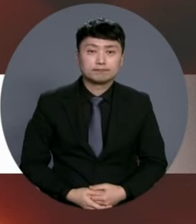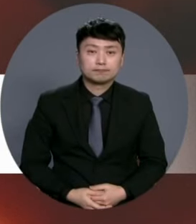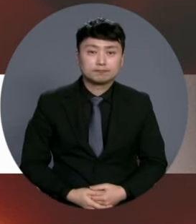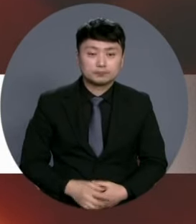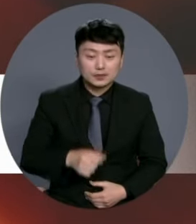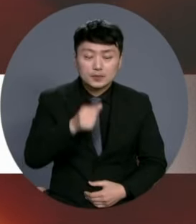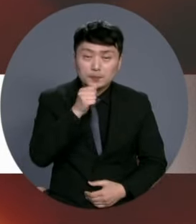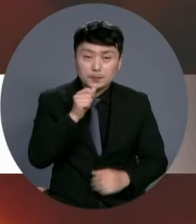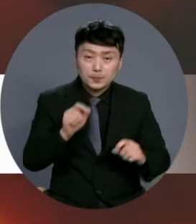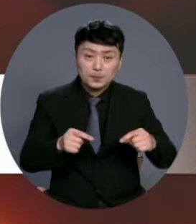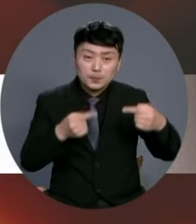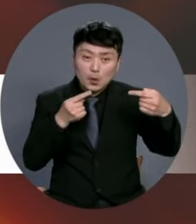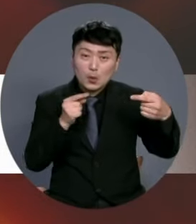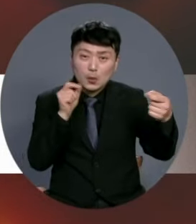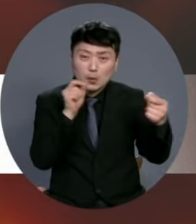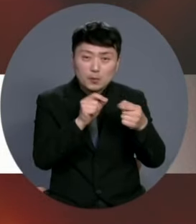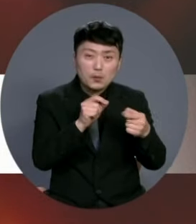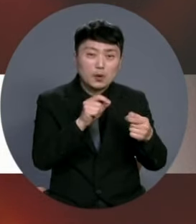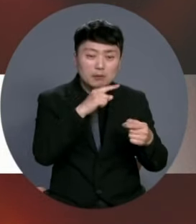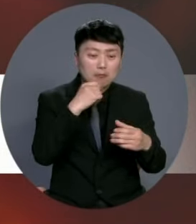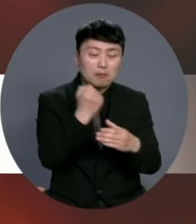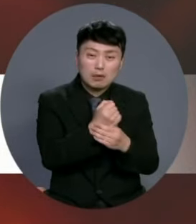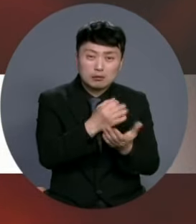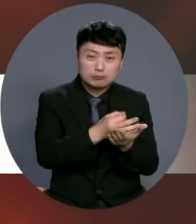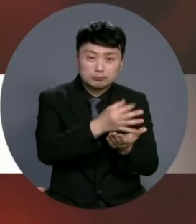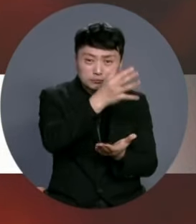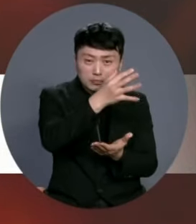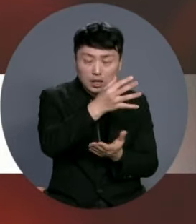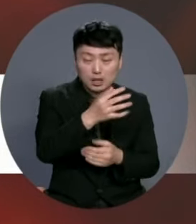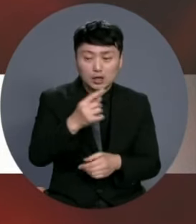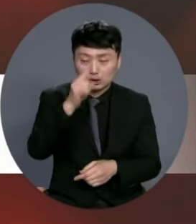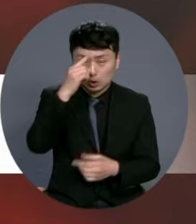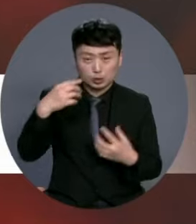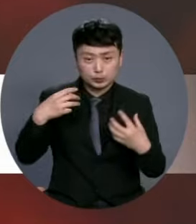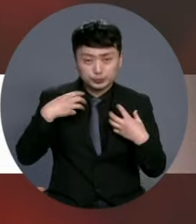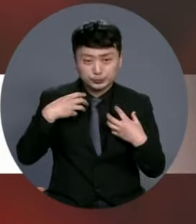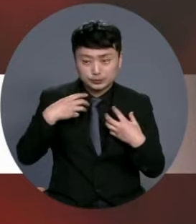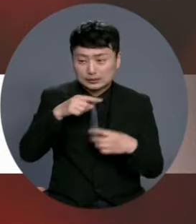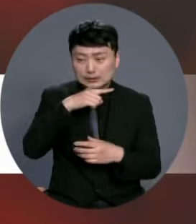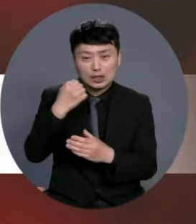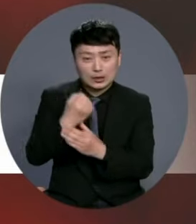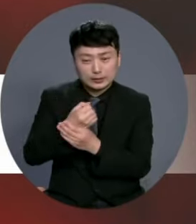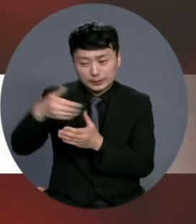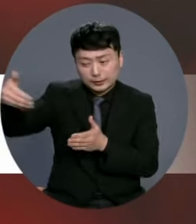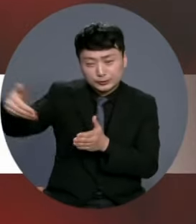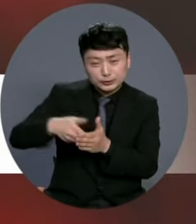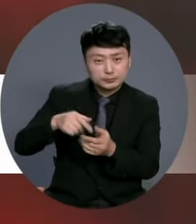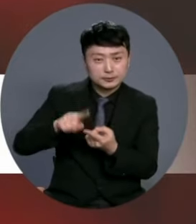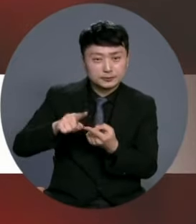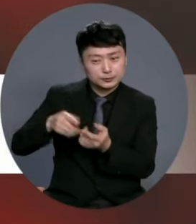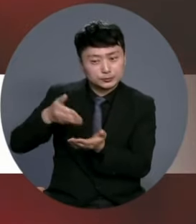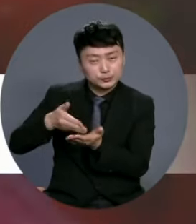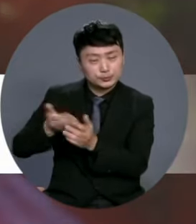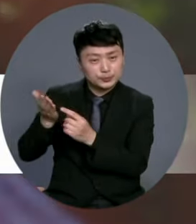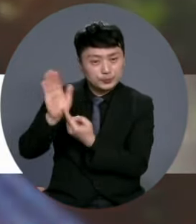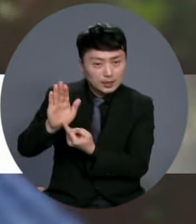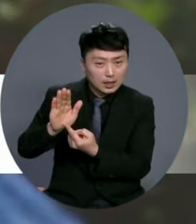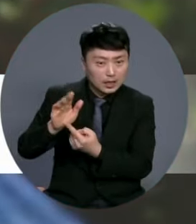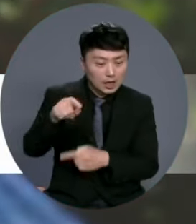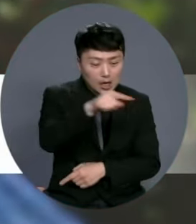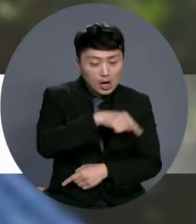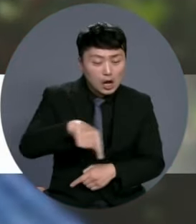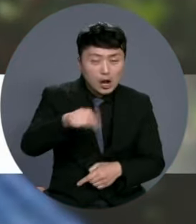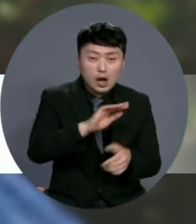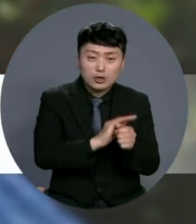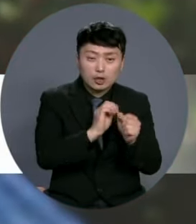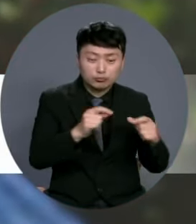설을 앞두고 치솟는 사과값에 정부가 사과 수입을 추진한다는 언론 보도가 나오자 사과 최대 생산지인